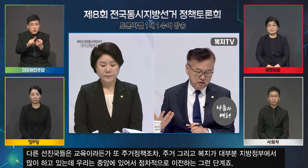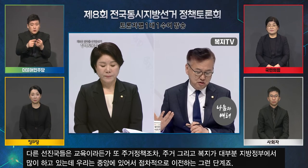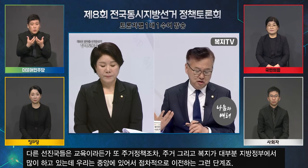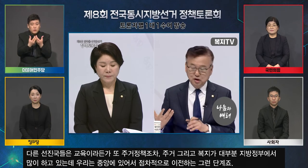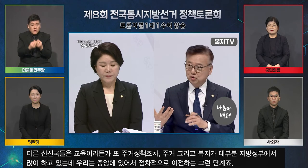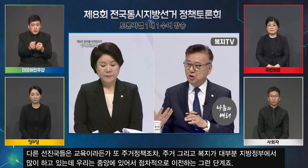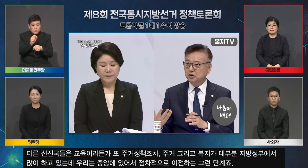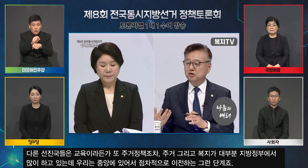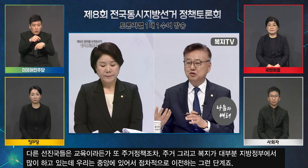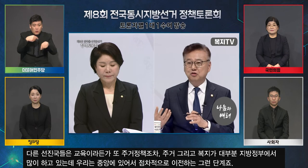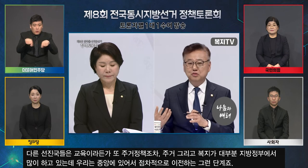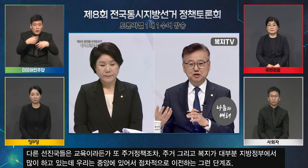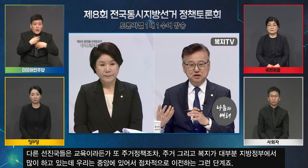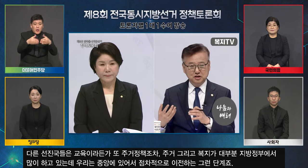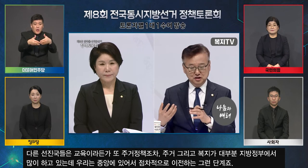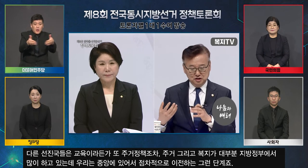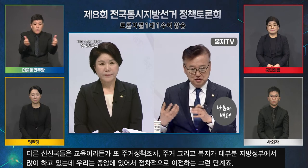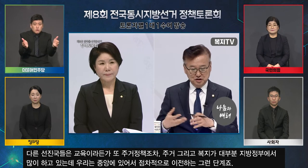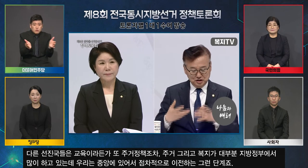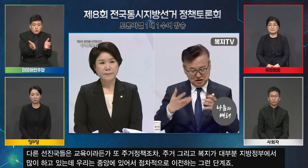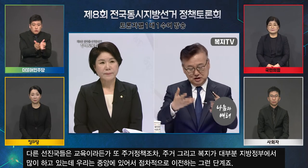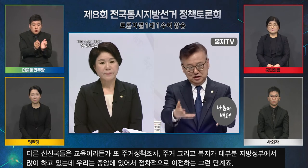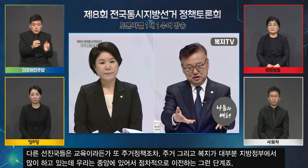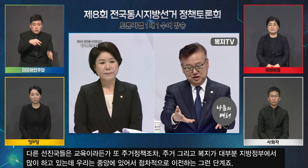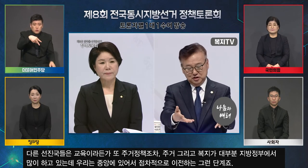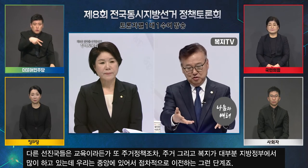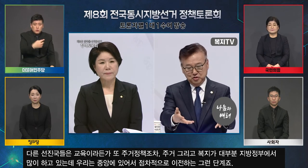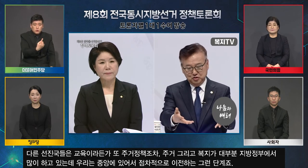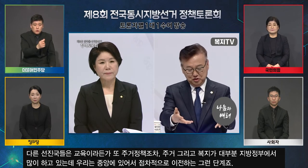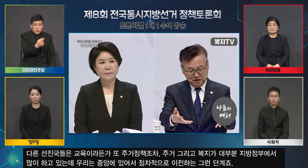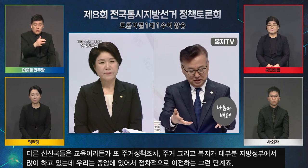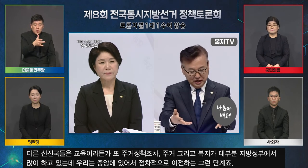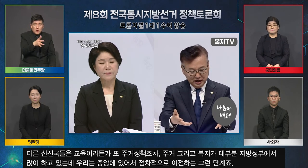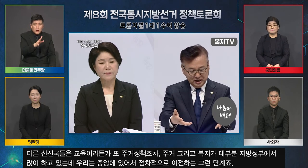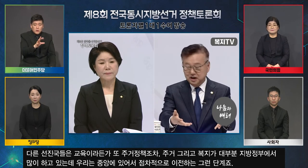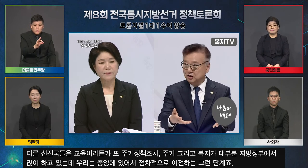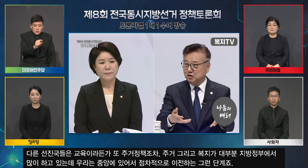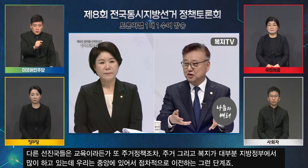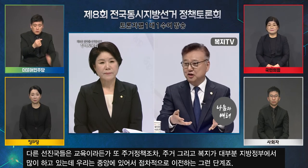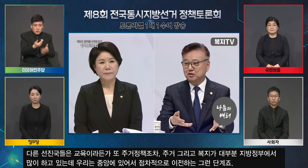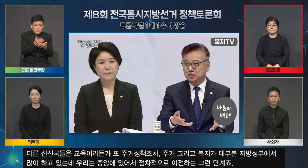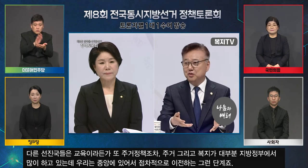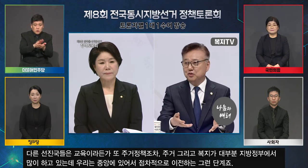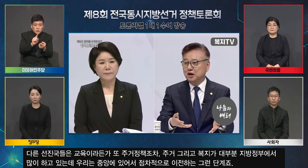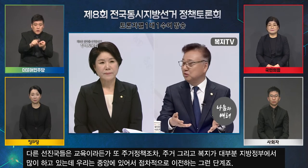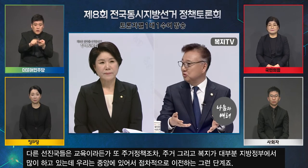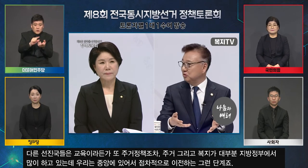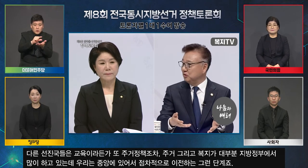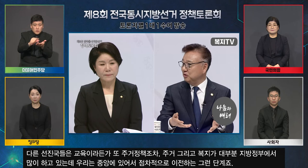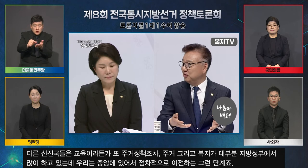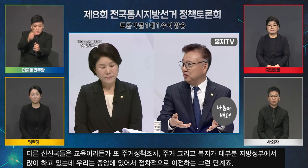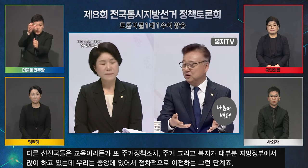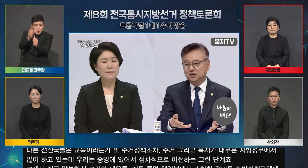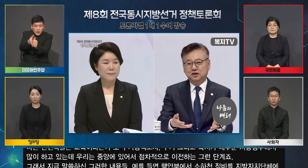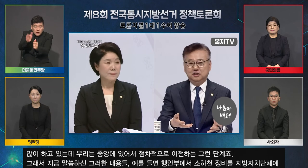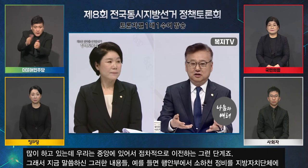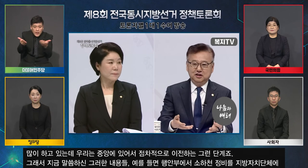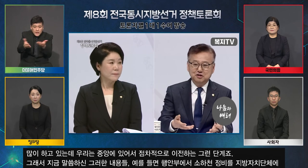행안부에서 소화천 정비를 지방자치단체에 넘겨줬는데 여기 들어가는 비용은 안 주고